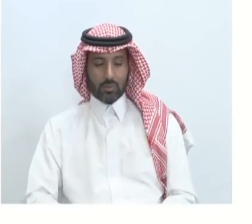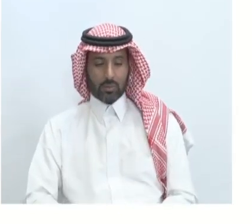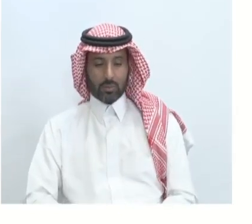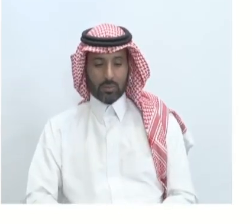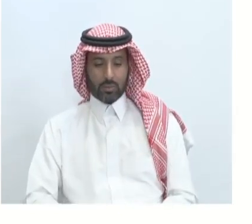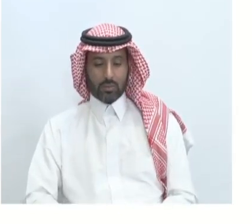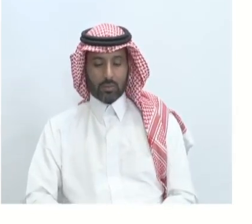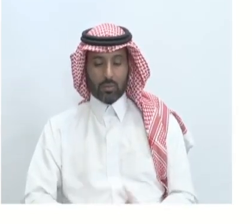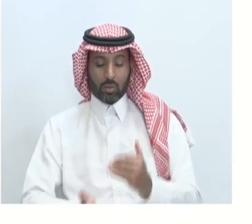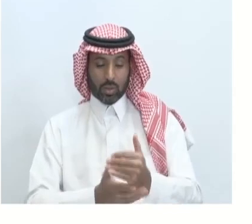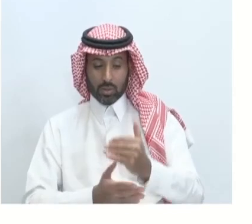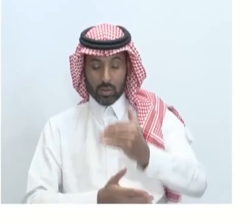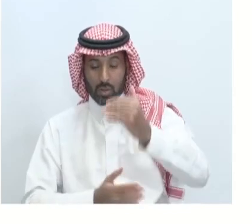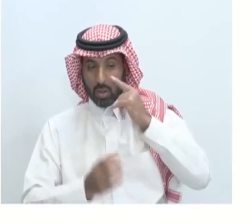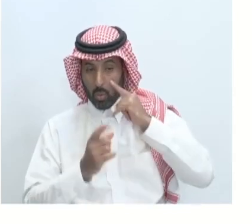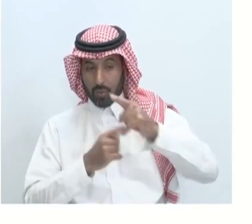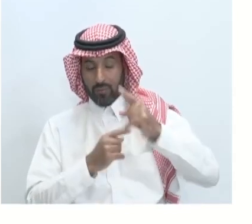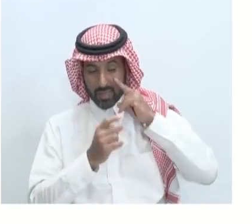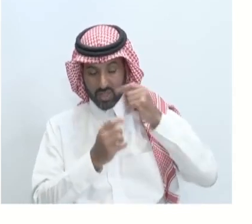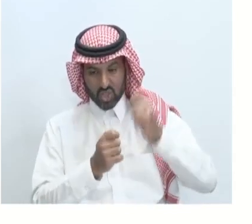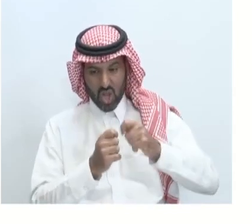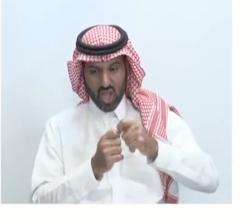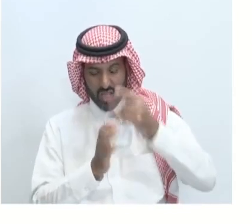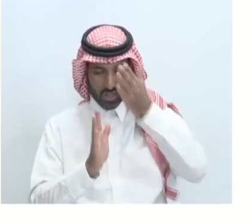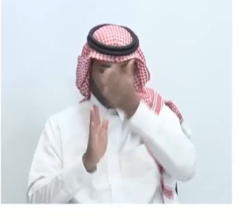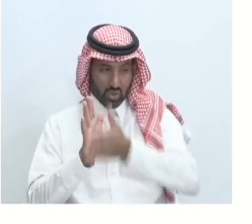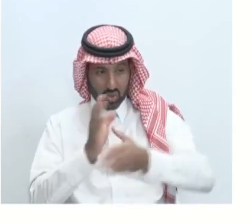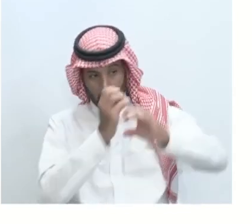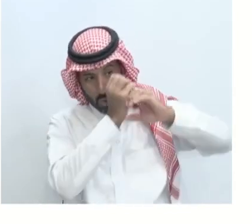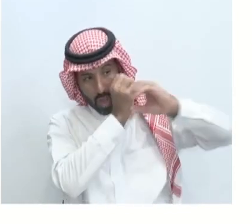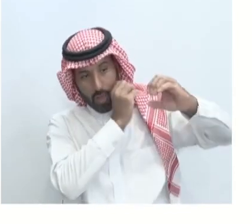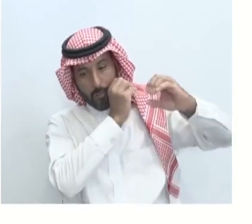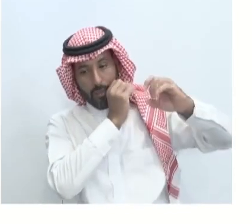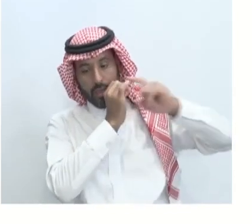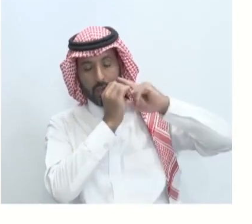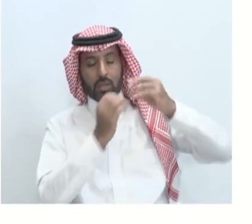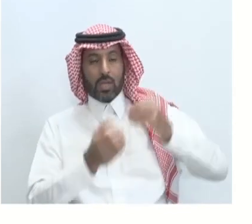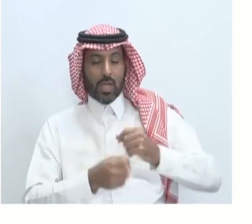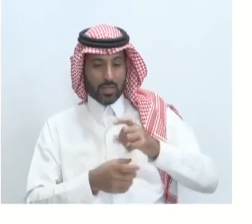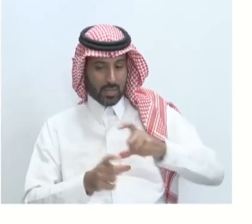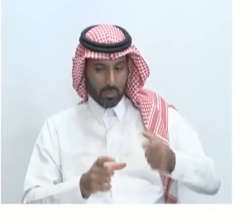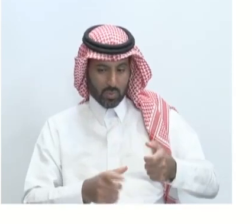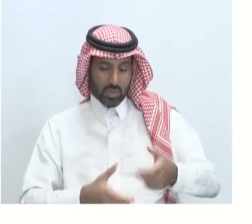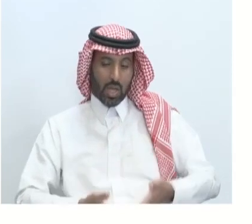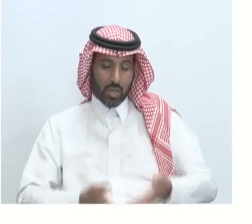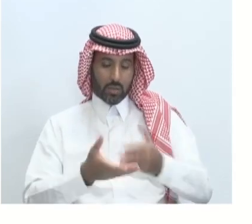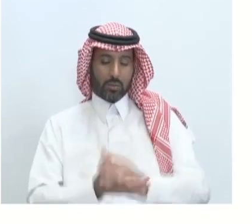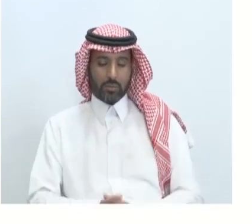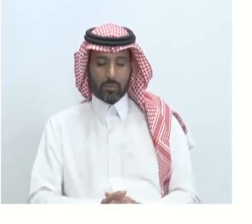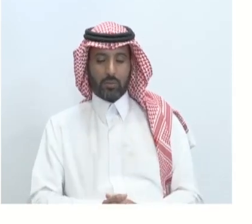وقد حدث تطور كبير في صناعه التلسكوبات والاجهزه المساعده حيث تتميز